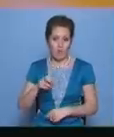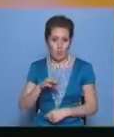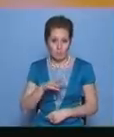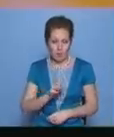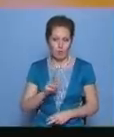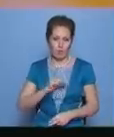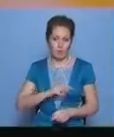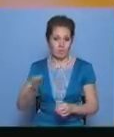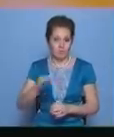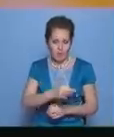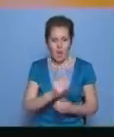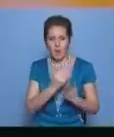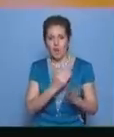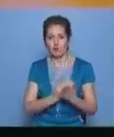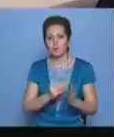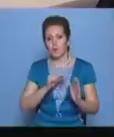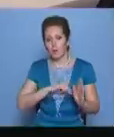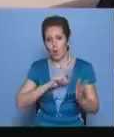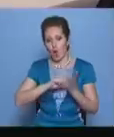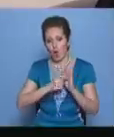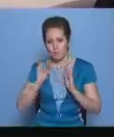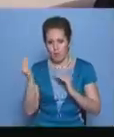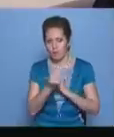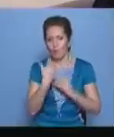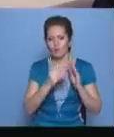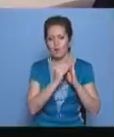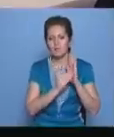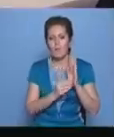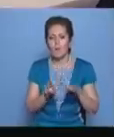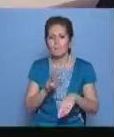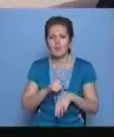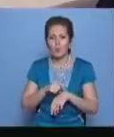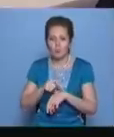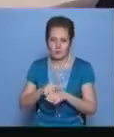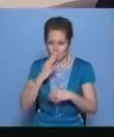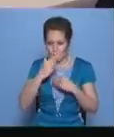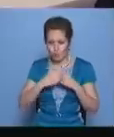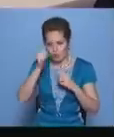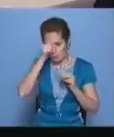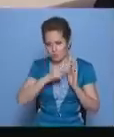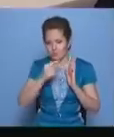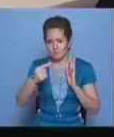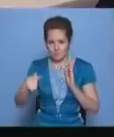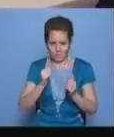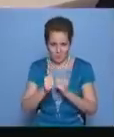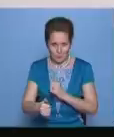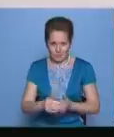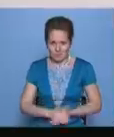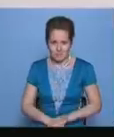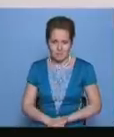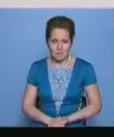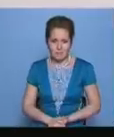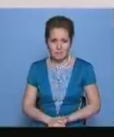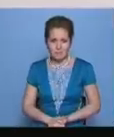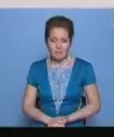работы комнаты уже расписан по минутам на ближайшие месяцы. Анна Ковырзина, Руслан Нуриахметов, телеканал «Моя Удмуртия».